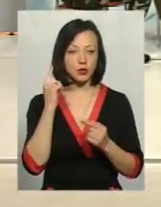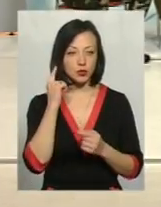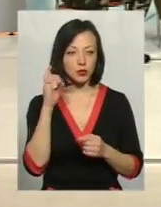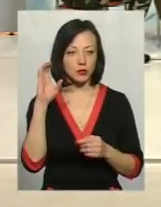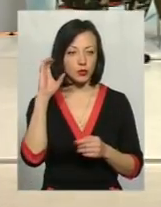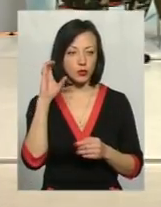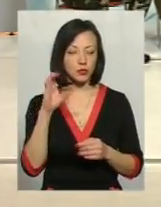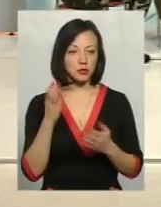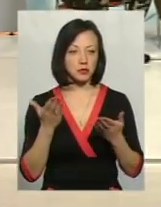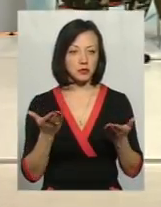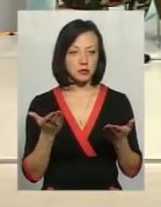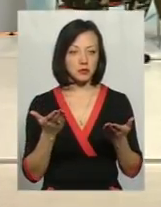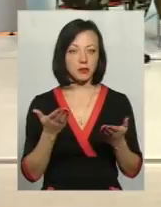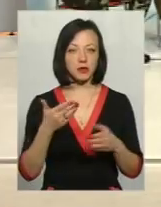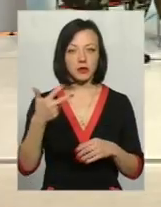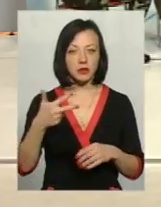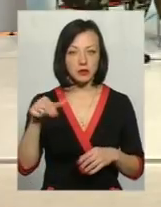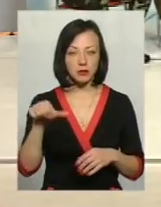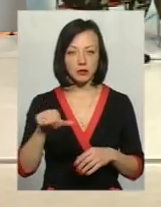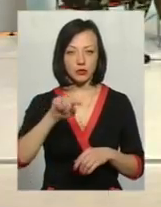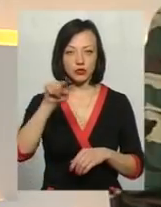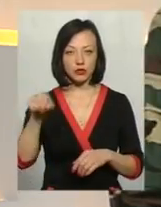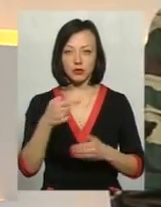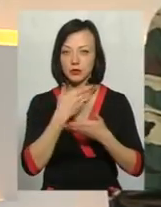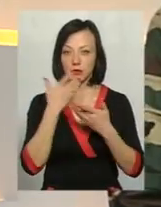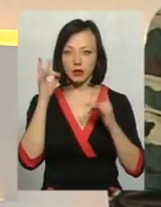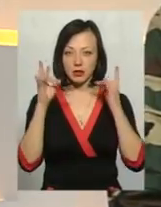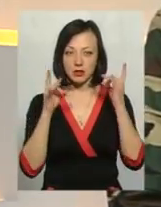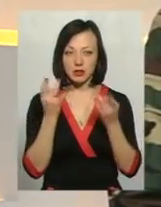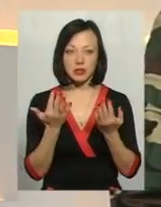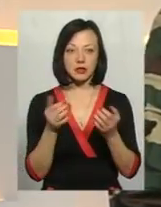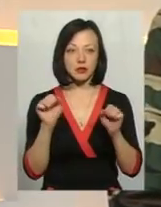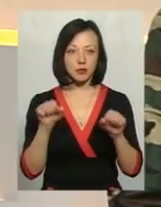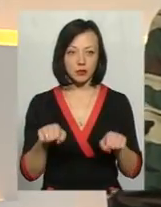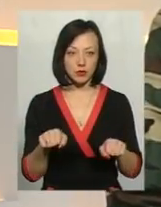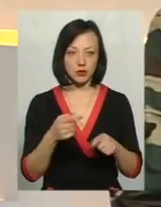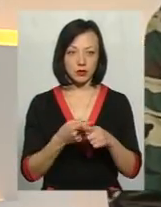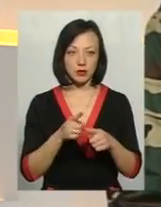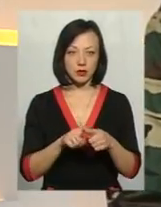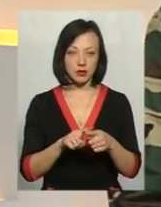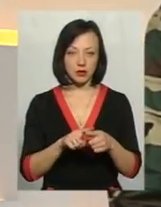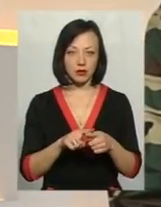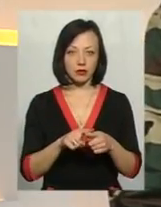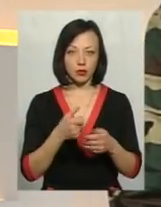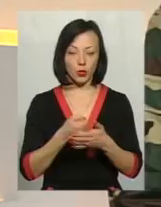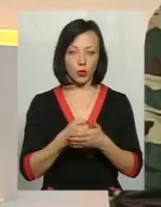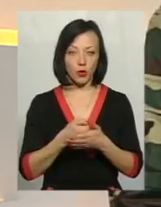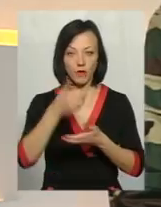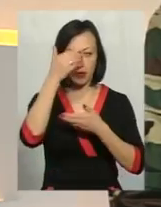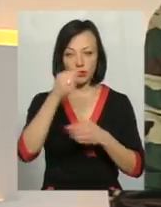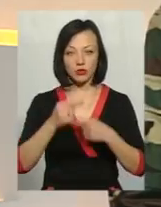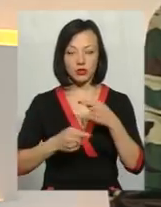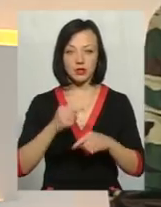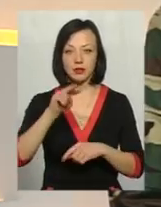прислухаємося, летимо півгодини, час, нема сирени, тому скільки ж тут від Марі летіти до того Афганістану. Через